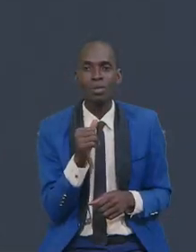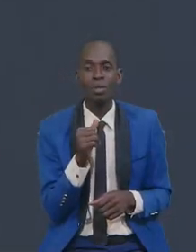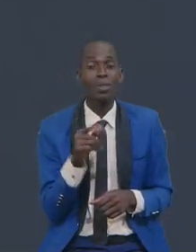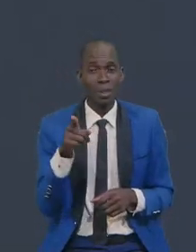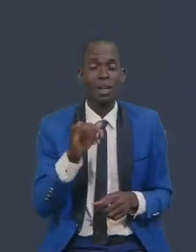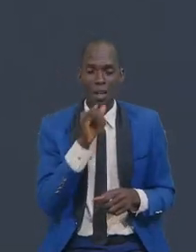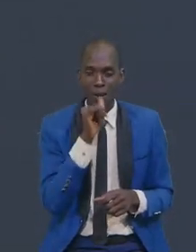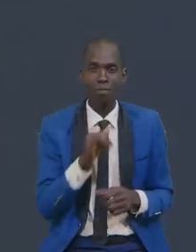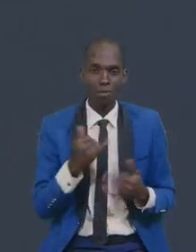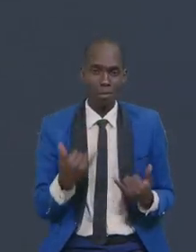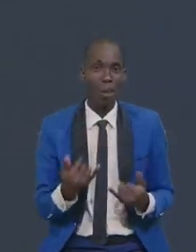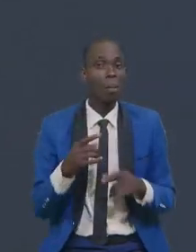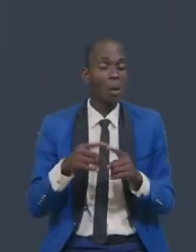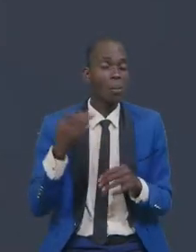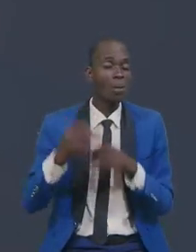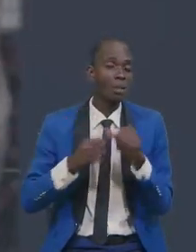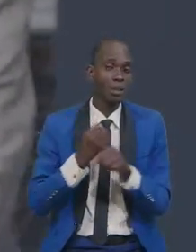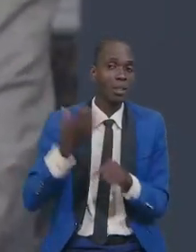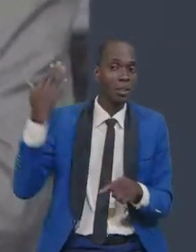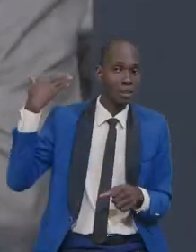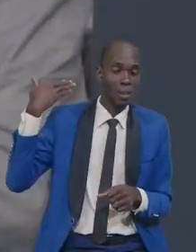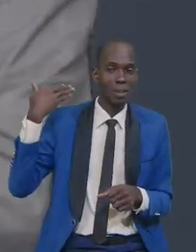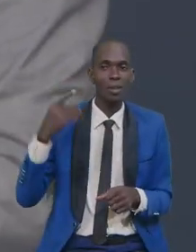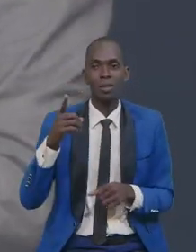Je n'étais pas encore comme je suis il y a de nombreuses années.